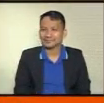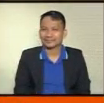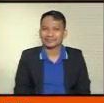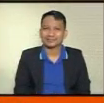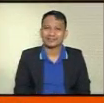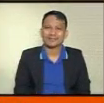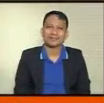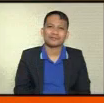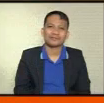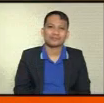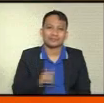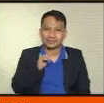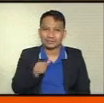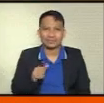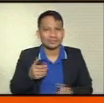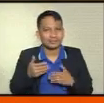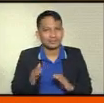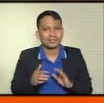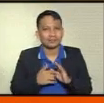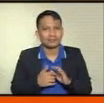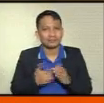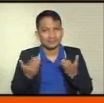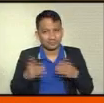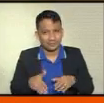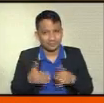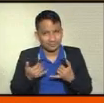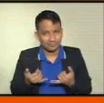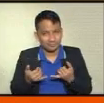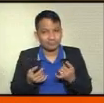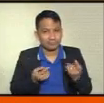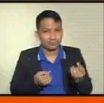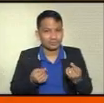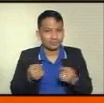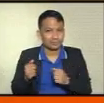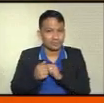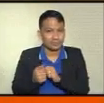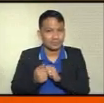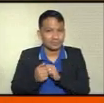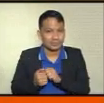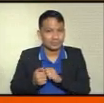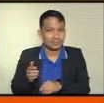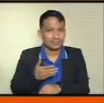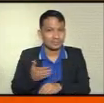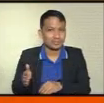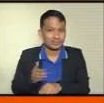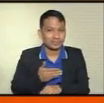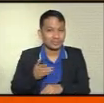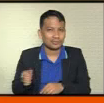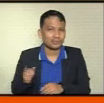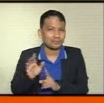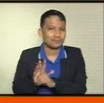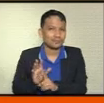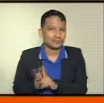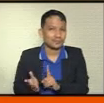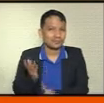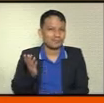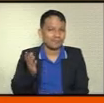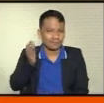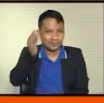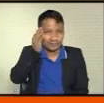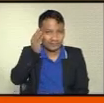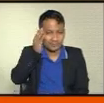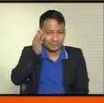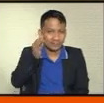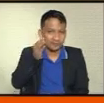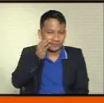siyempre guys, no, hindi ko palalampasin itong pagkakataon na makasama sa collab itong sikat na sila Fatima at